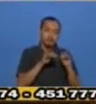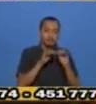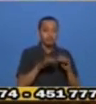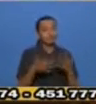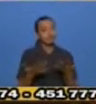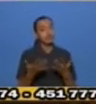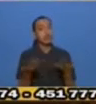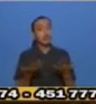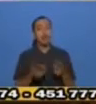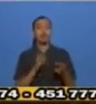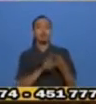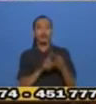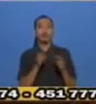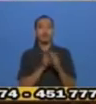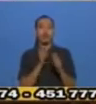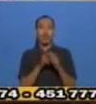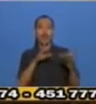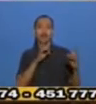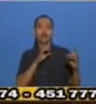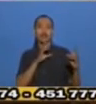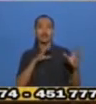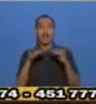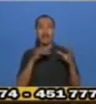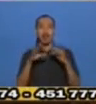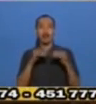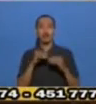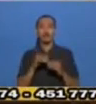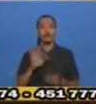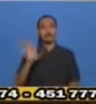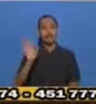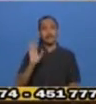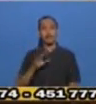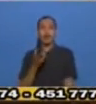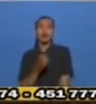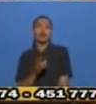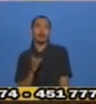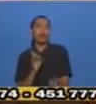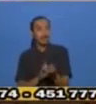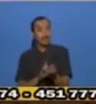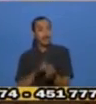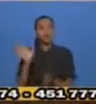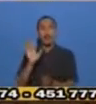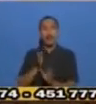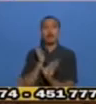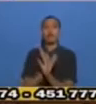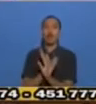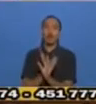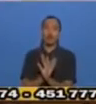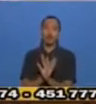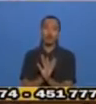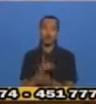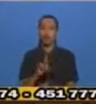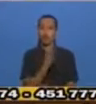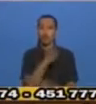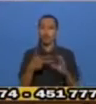membuat semacam dialog gitu ya. Dialog sama dokter, sama psikolog begitu. Yang awalnya kami melalui Zoom,